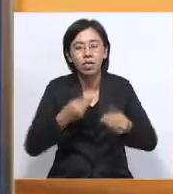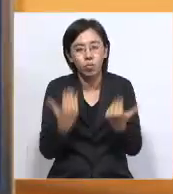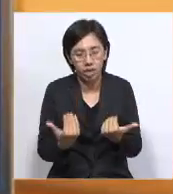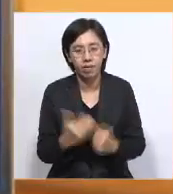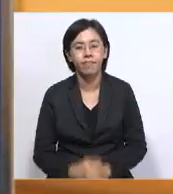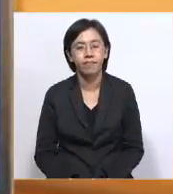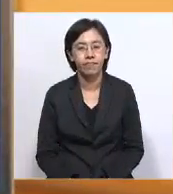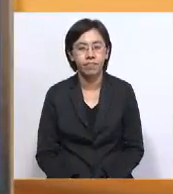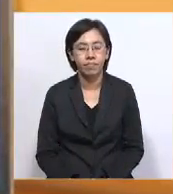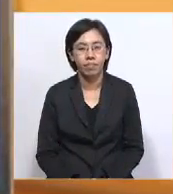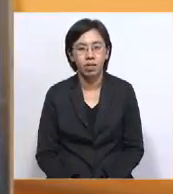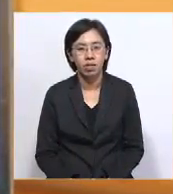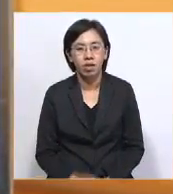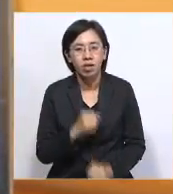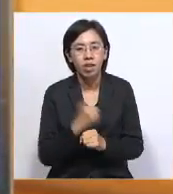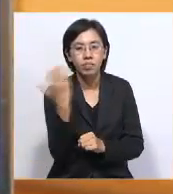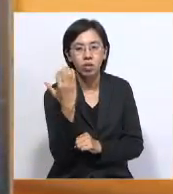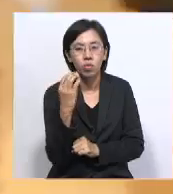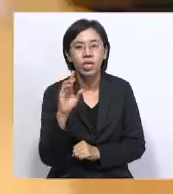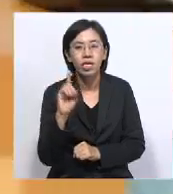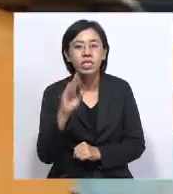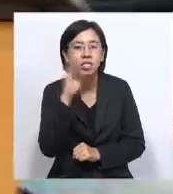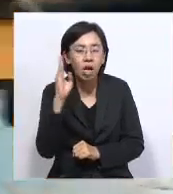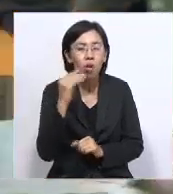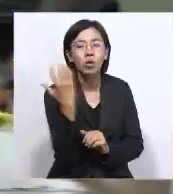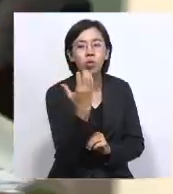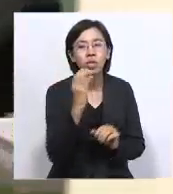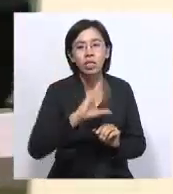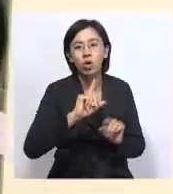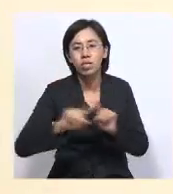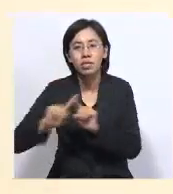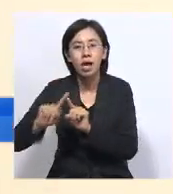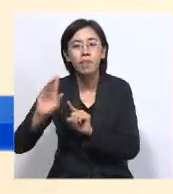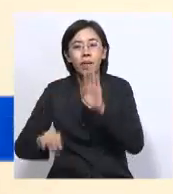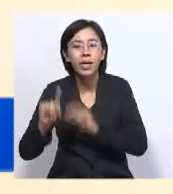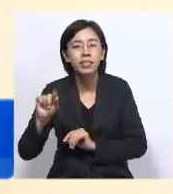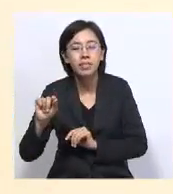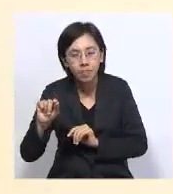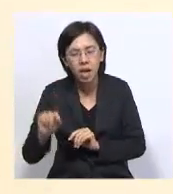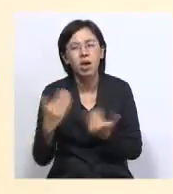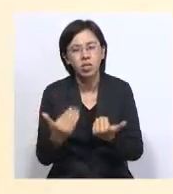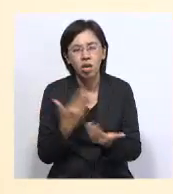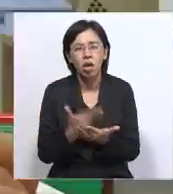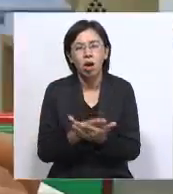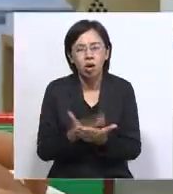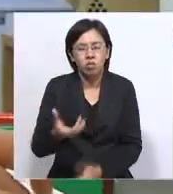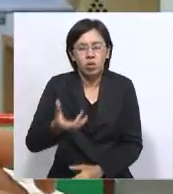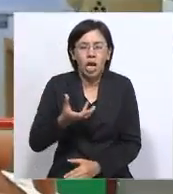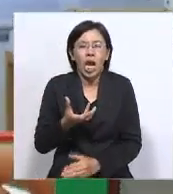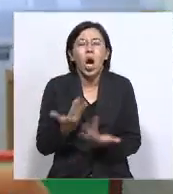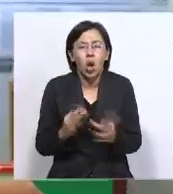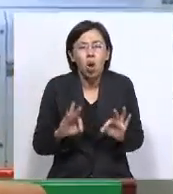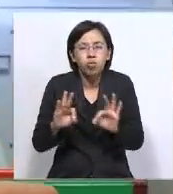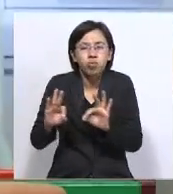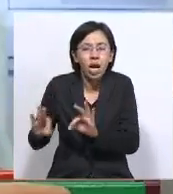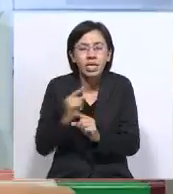คำสั่งดังกล่าวออกมานะคะก็มีผู้ประกอบการทีวีดิจิตอล20ช่องแสดงเจตจำนงขอเข้าร่วมพักชำระค่าธรรมเนียมใบอนุญาตตามมาตร